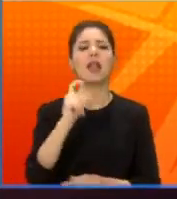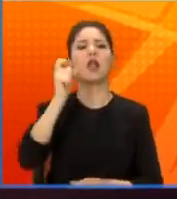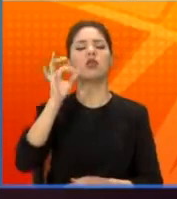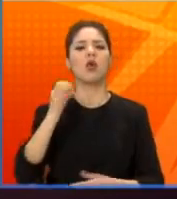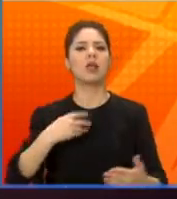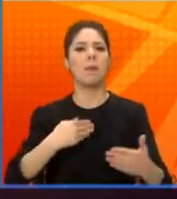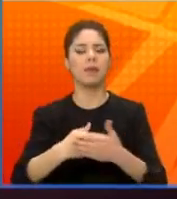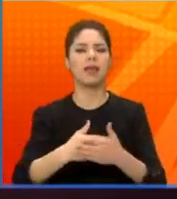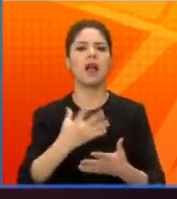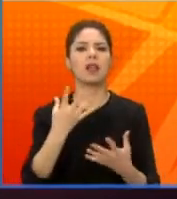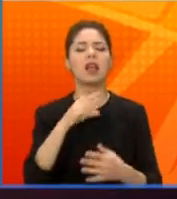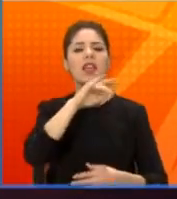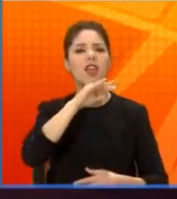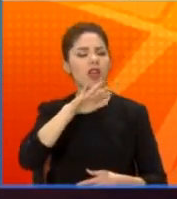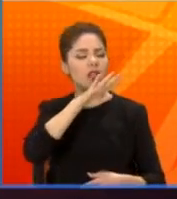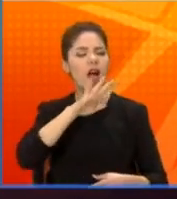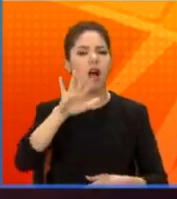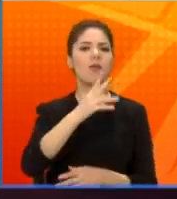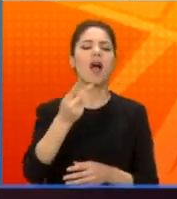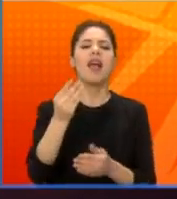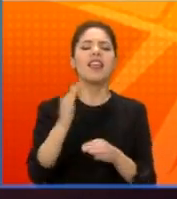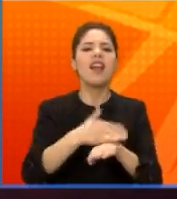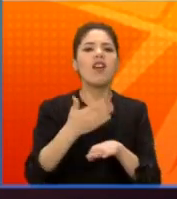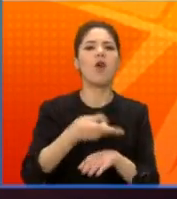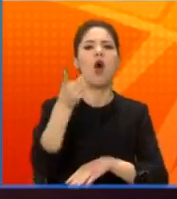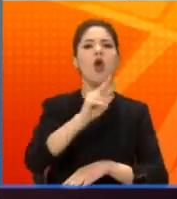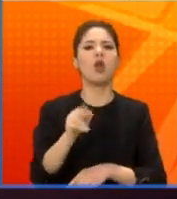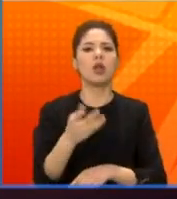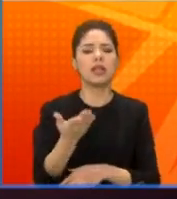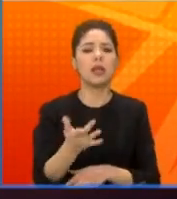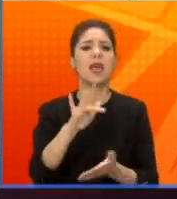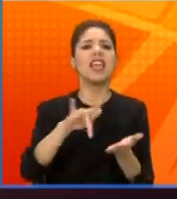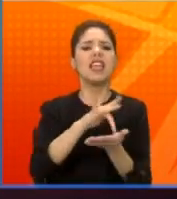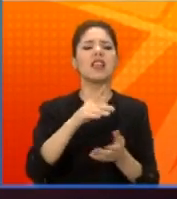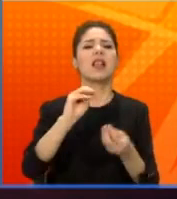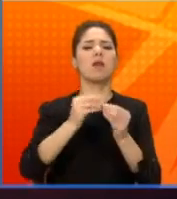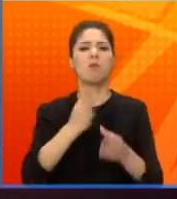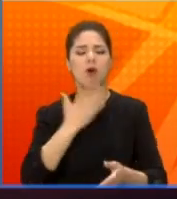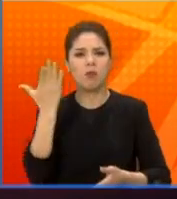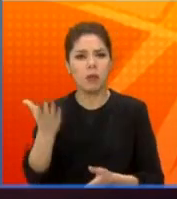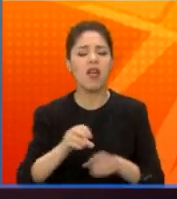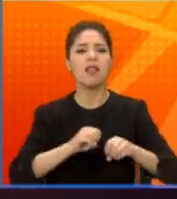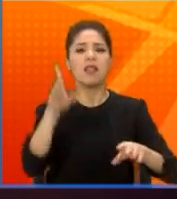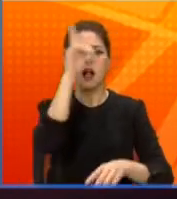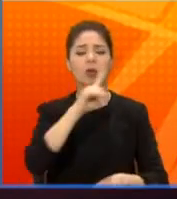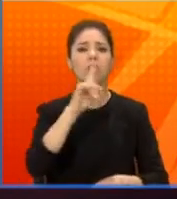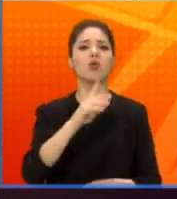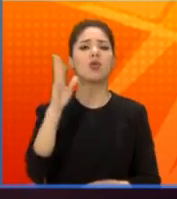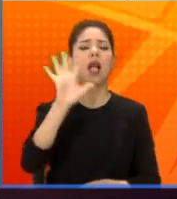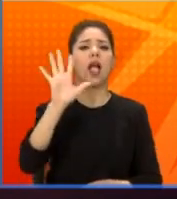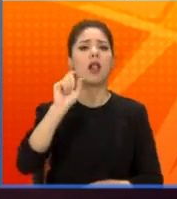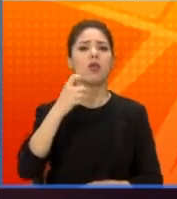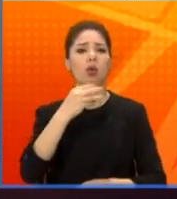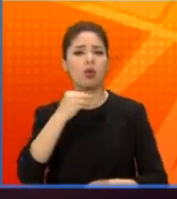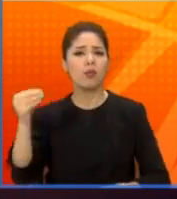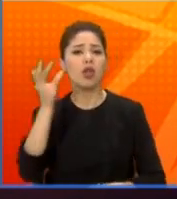durumda. Yani yaşlı Avrupa yavaş yavaş ölüyor. Aynı Avrupa'yı bir de işsizlik kaosu bekliyor tabii. Salgın yüzünden 59